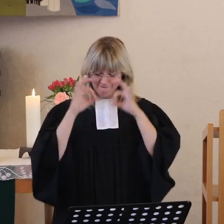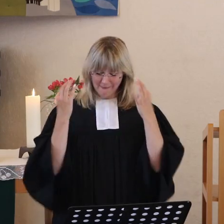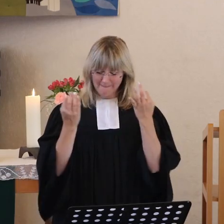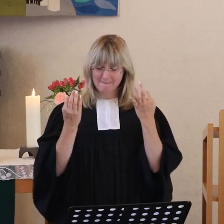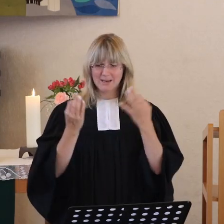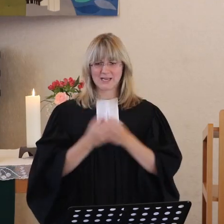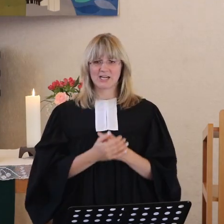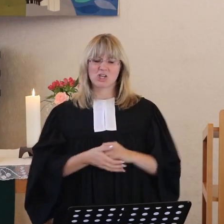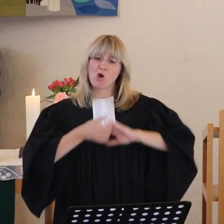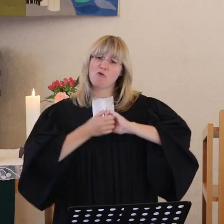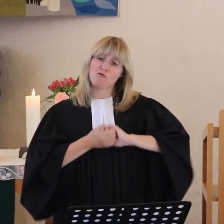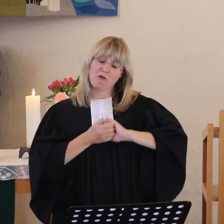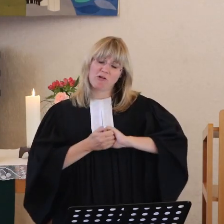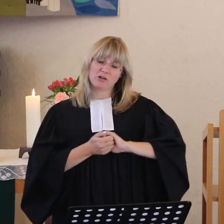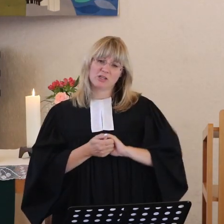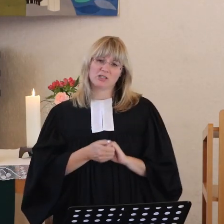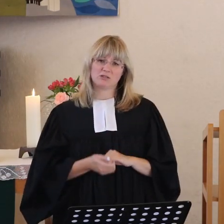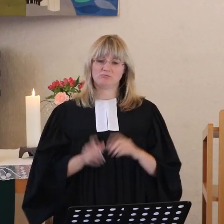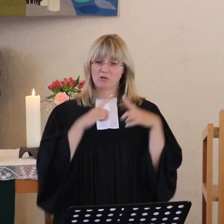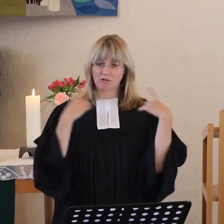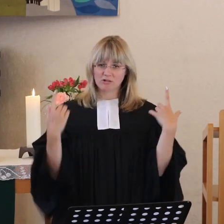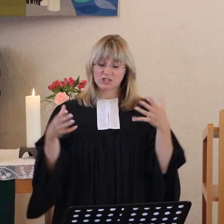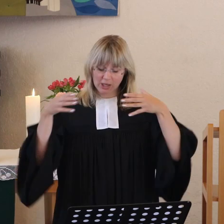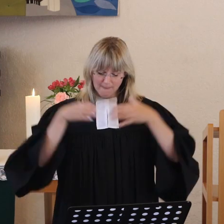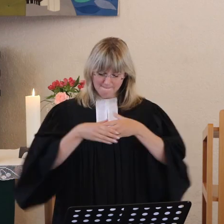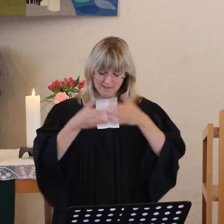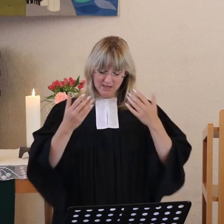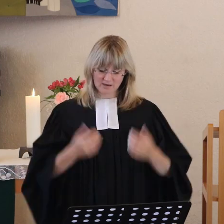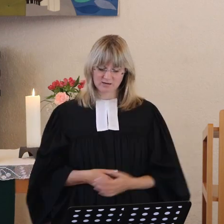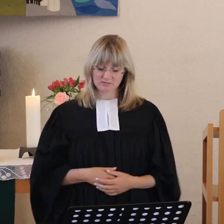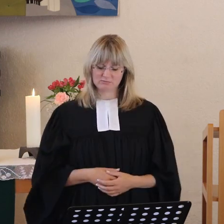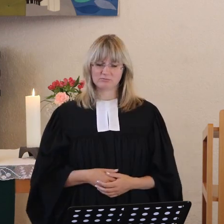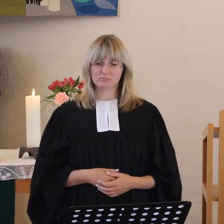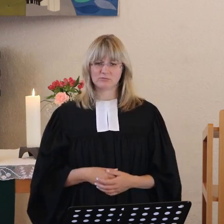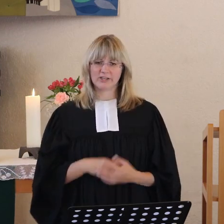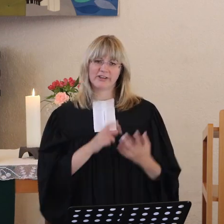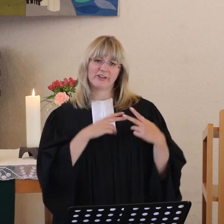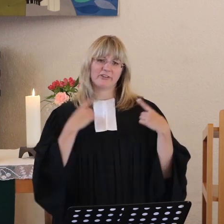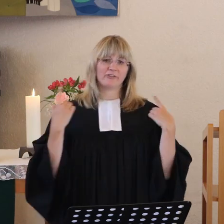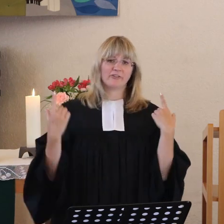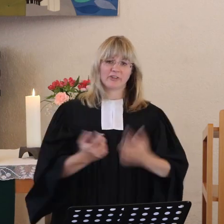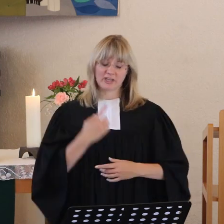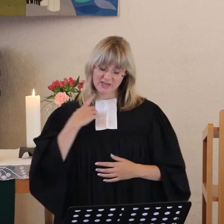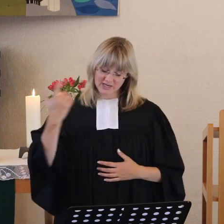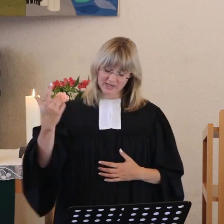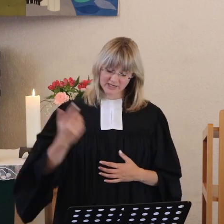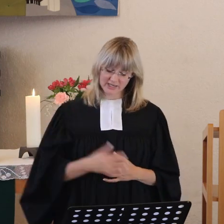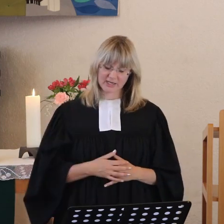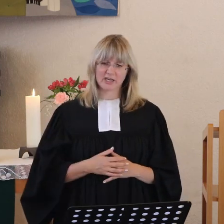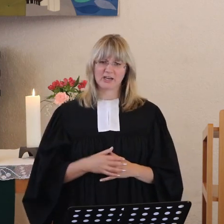Die letzten Monate haben gigantische Veränderungen in unseren Familien,